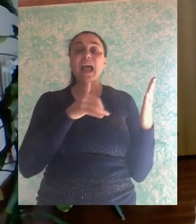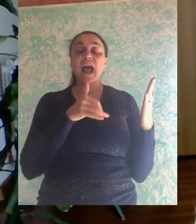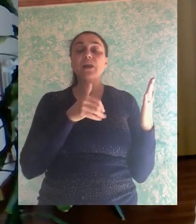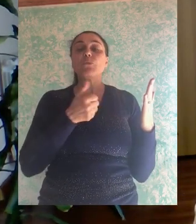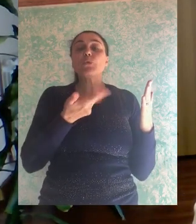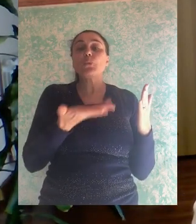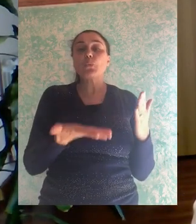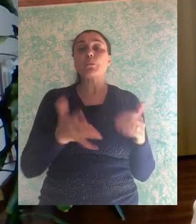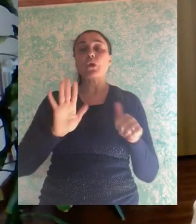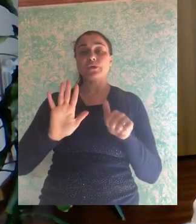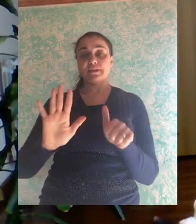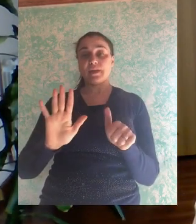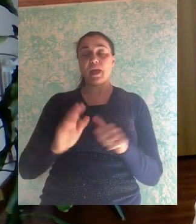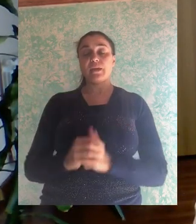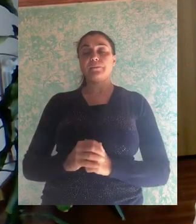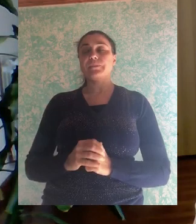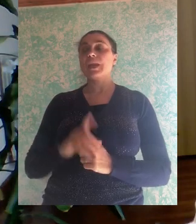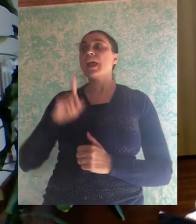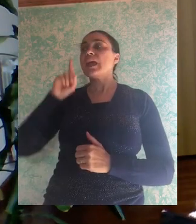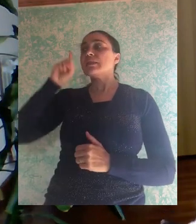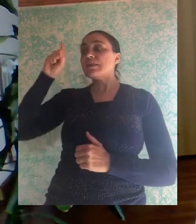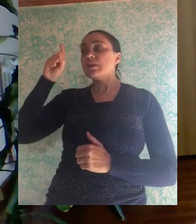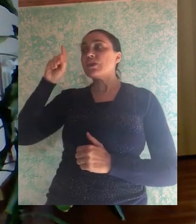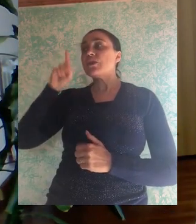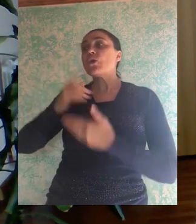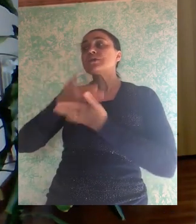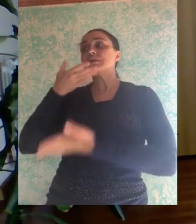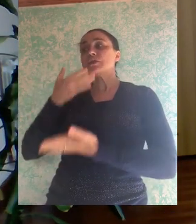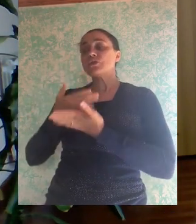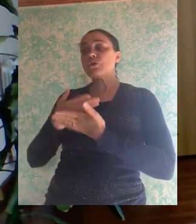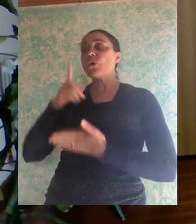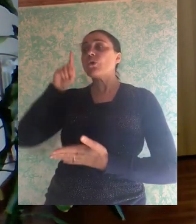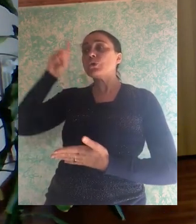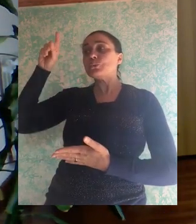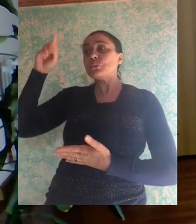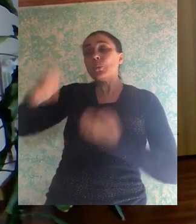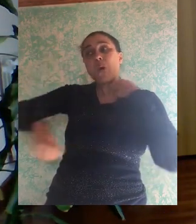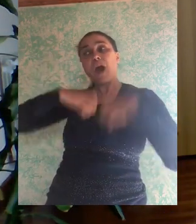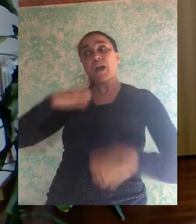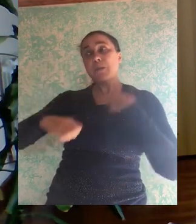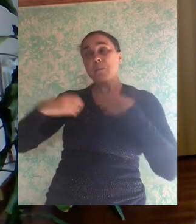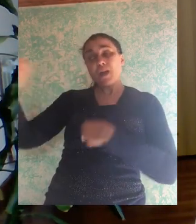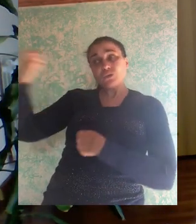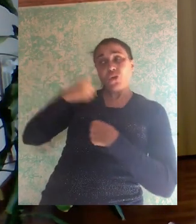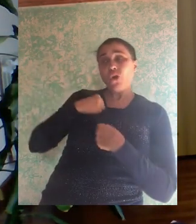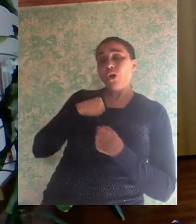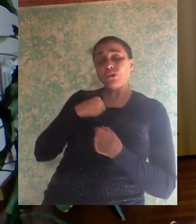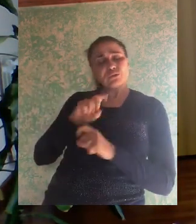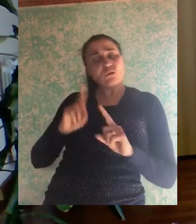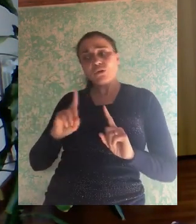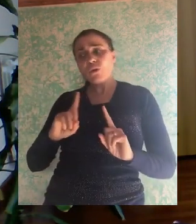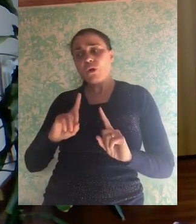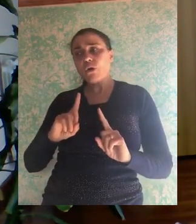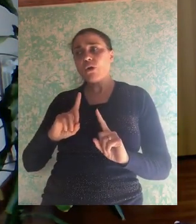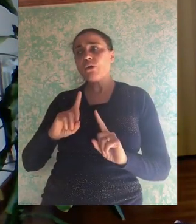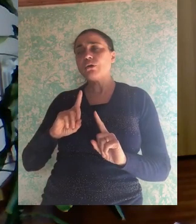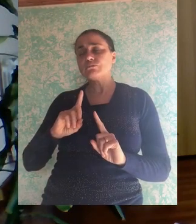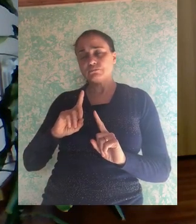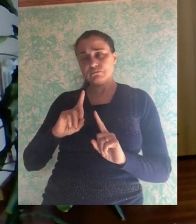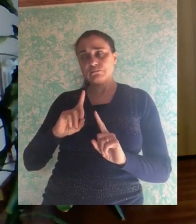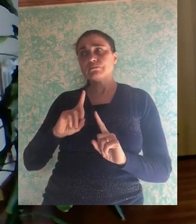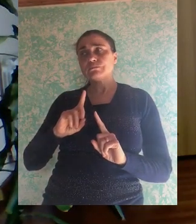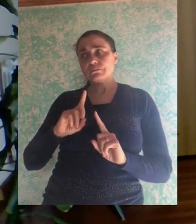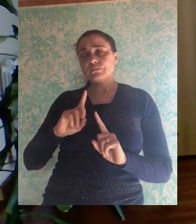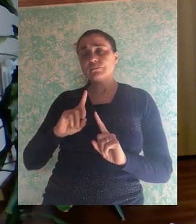o signore non corregge correggeremo nella tua ira non castigarmi nel tuo